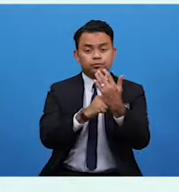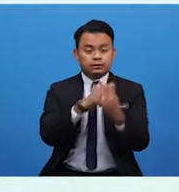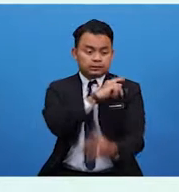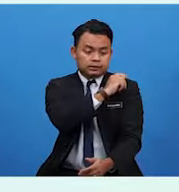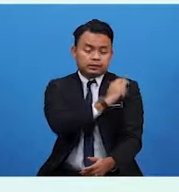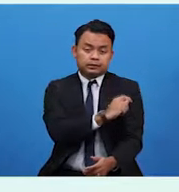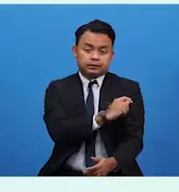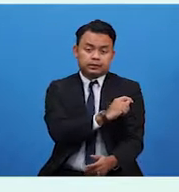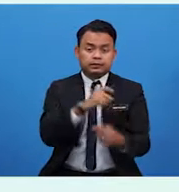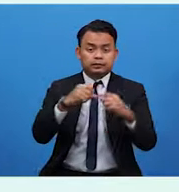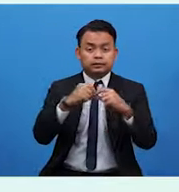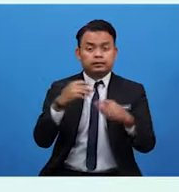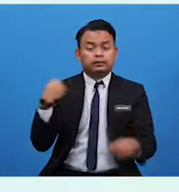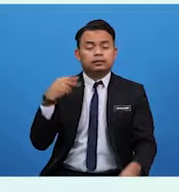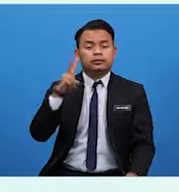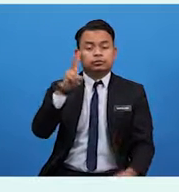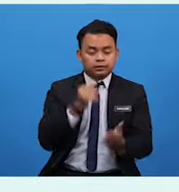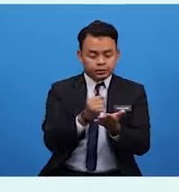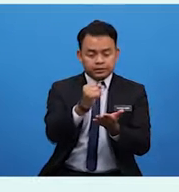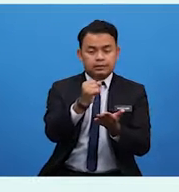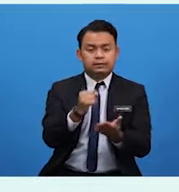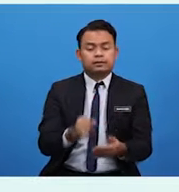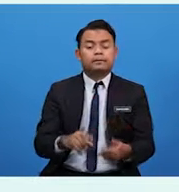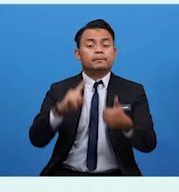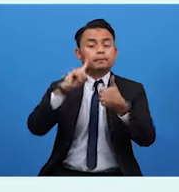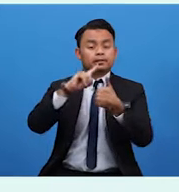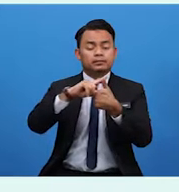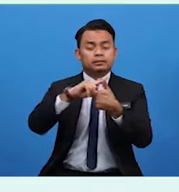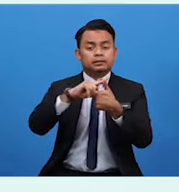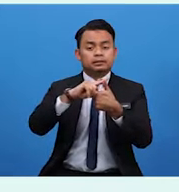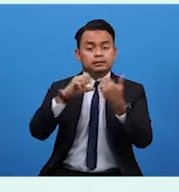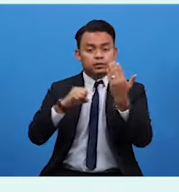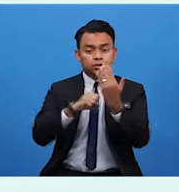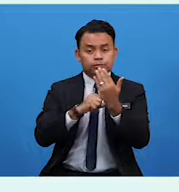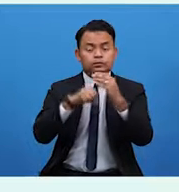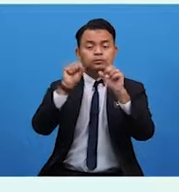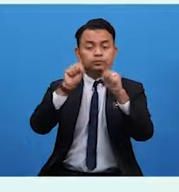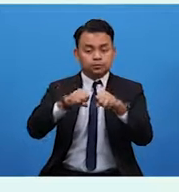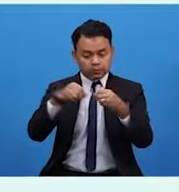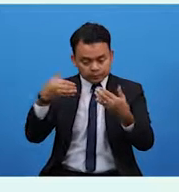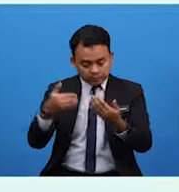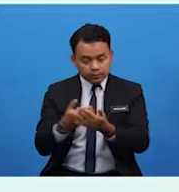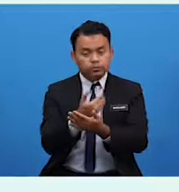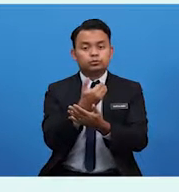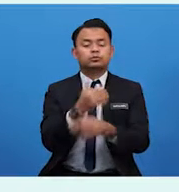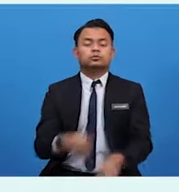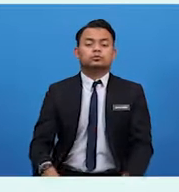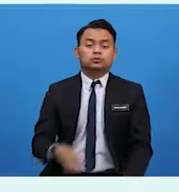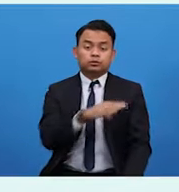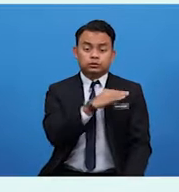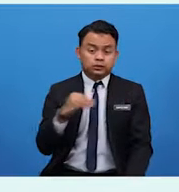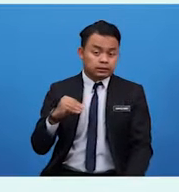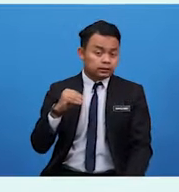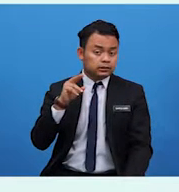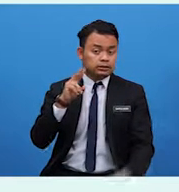jenis. Yang pertama ialah sumber yang boleh diperbaharui dan yang kedua